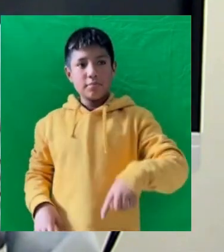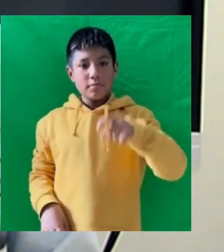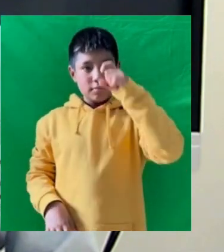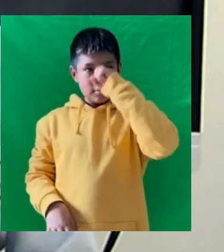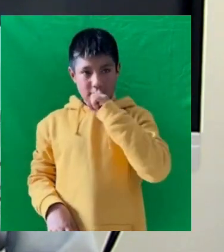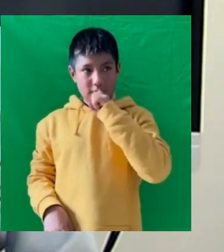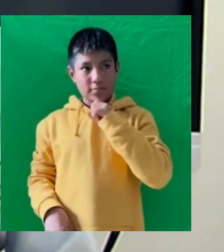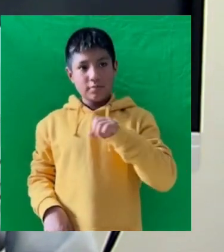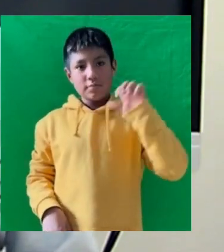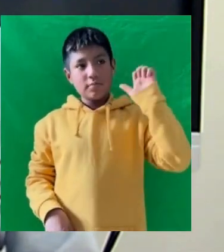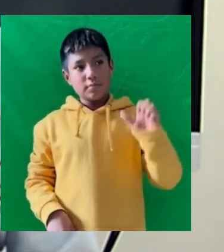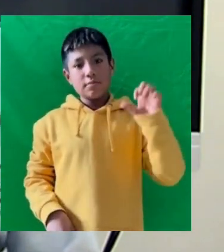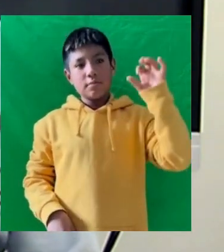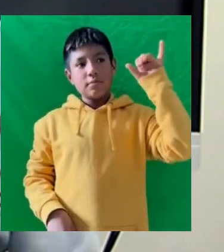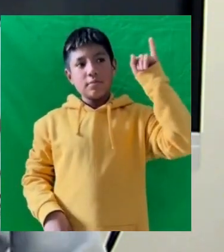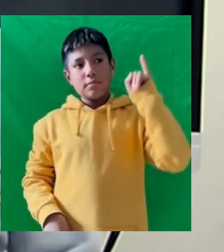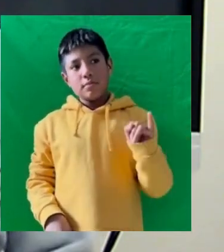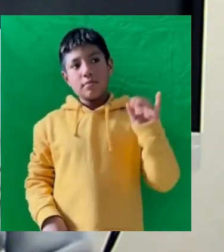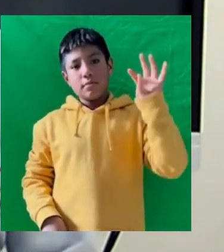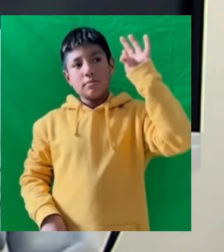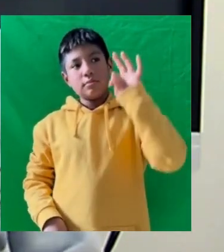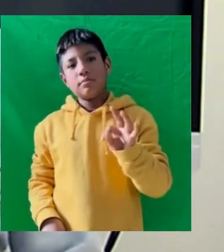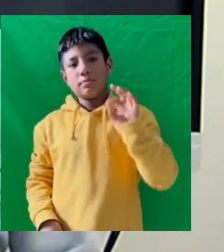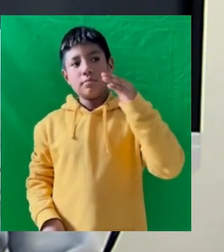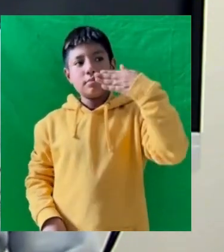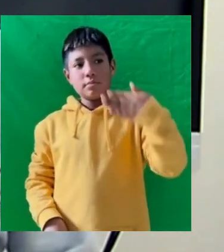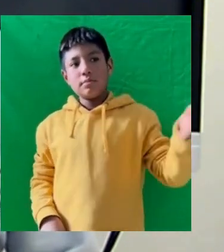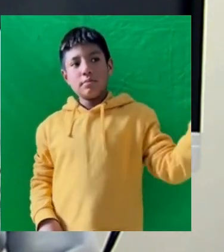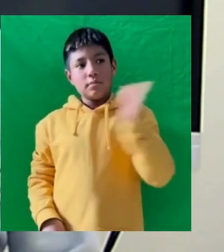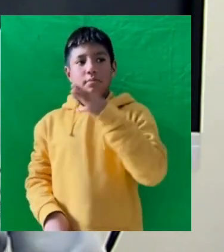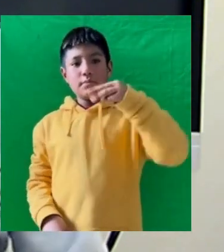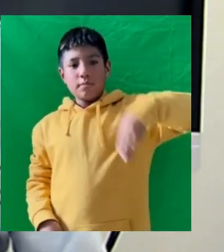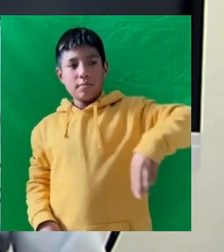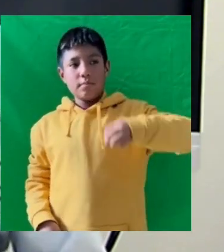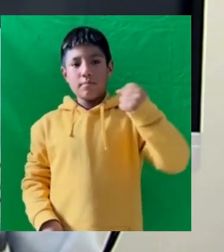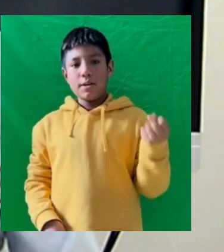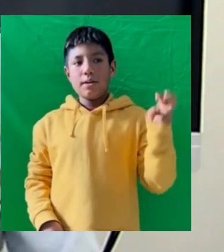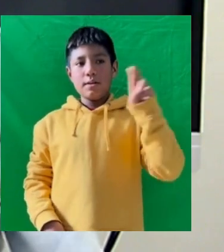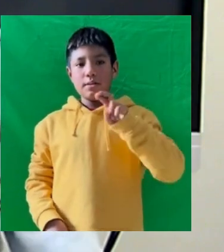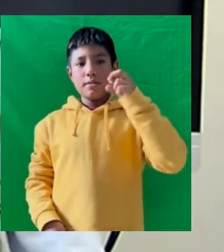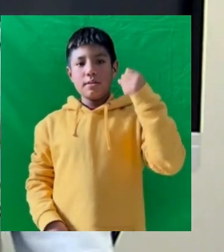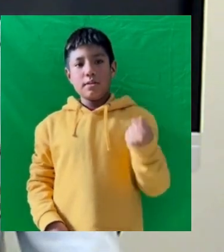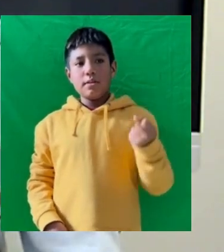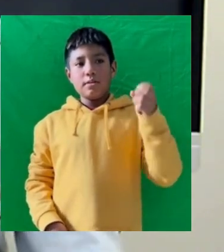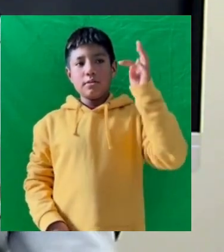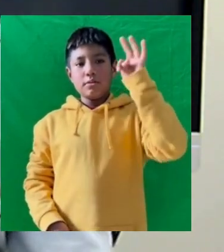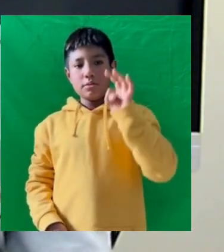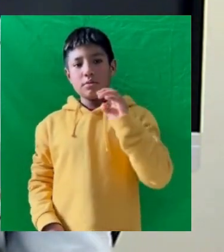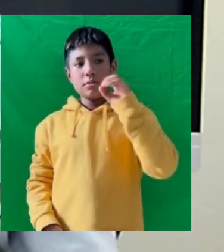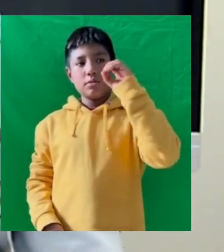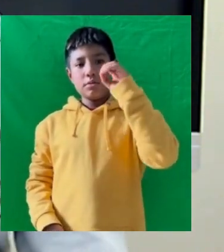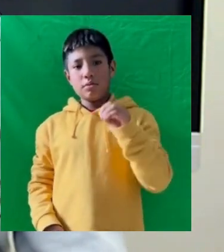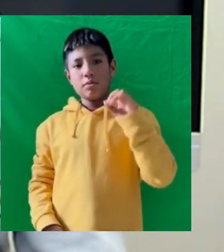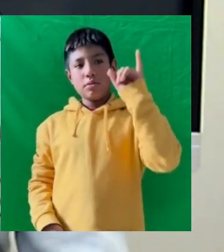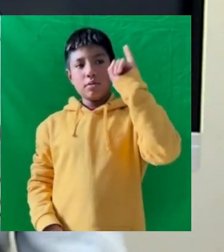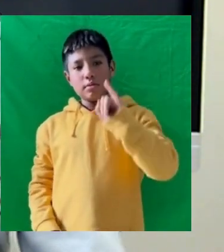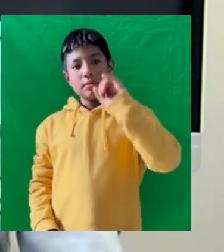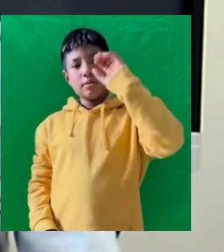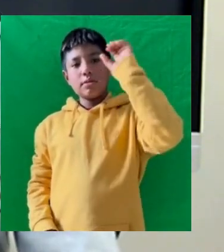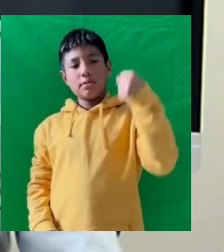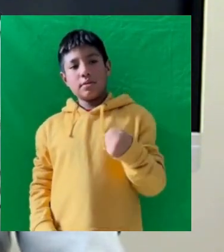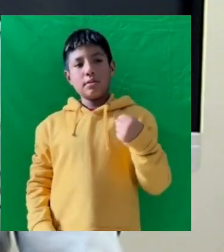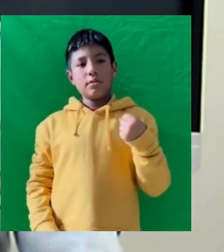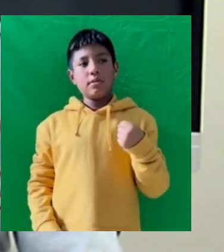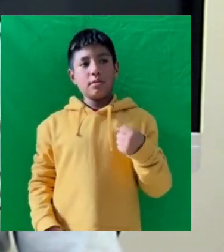aurka batzera gonbidatu izan gaitu. Minbiziaren aurka aukera